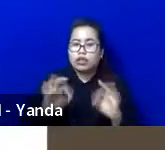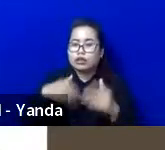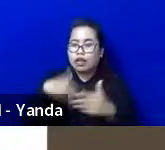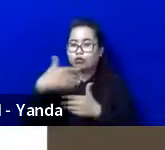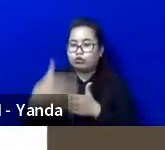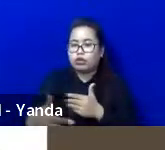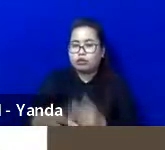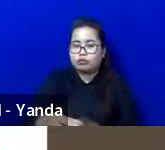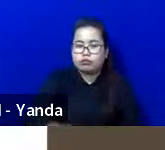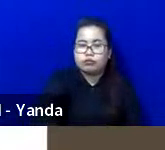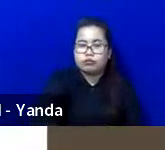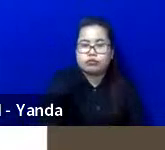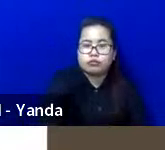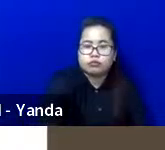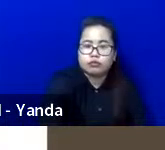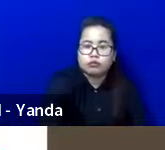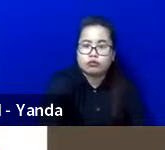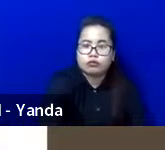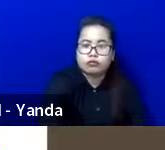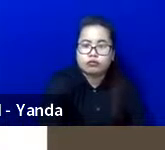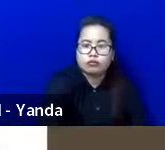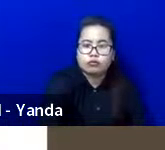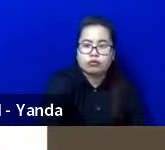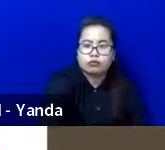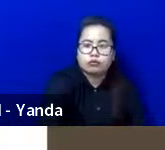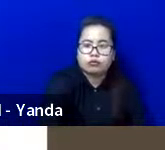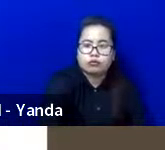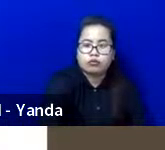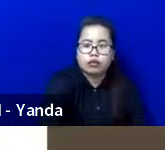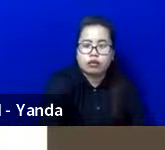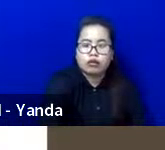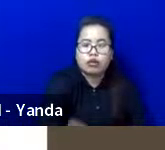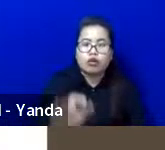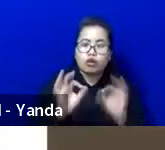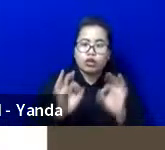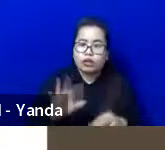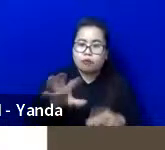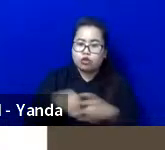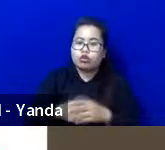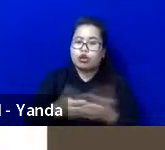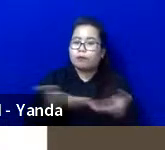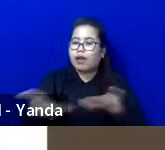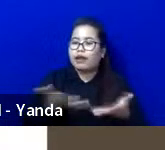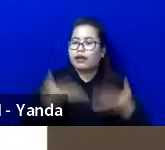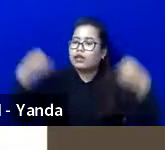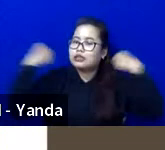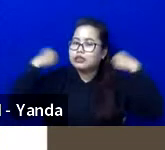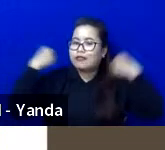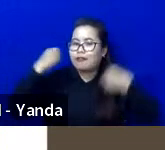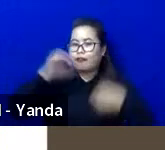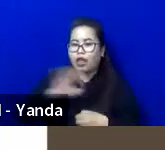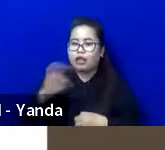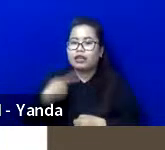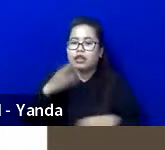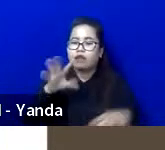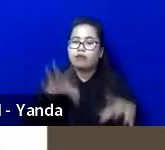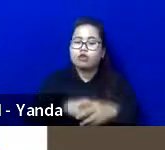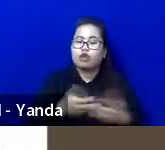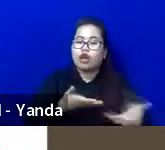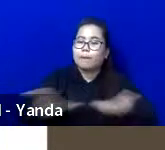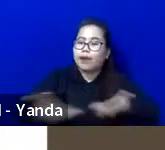Berikutnya ya masuk ke layanan kesehatan yang lain ya. Ini langsung kita masuk ke layanan